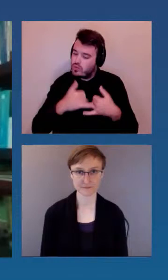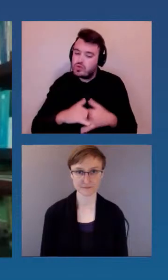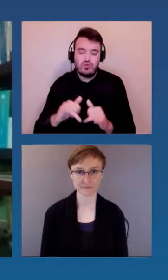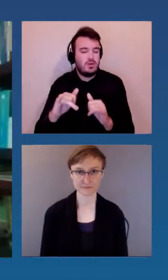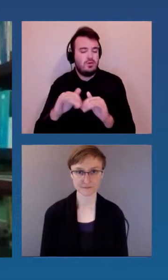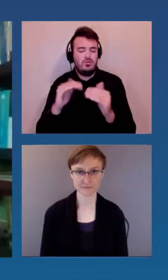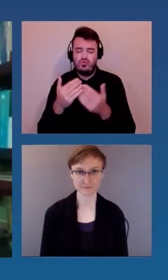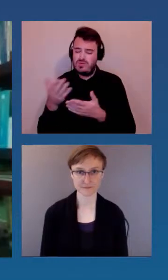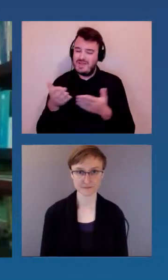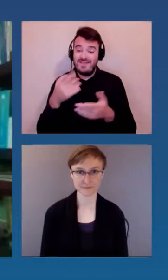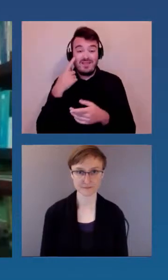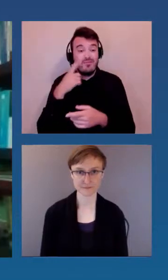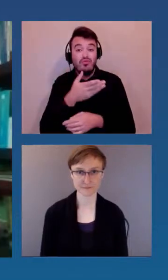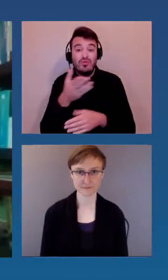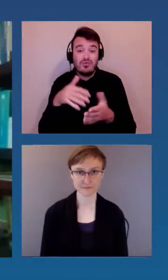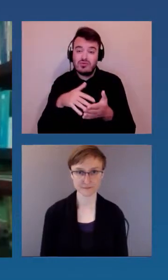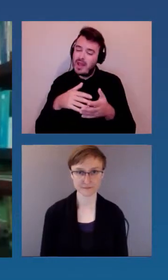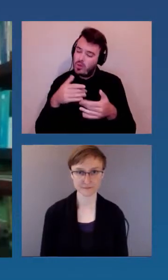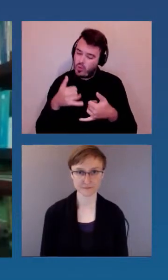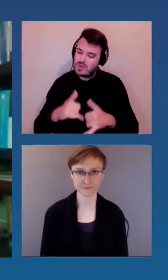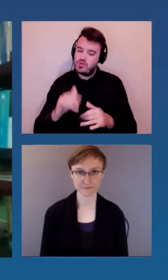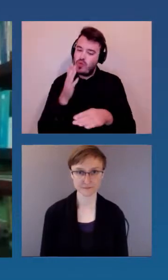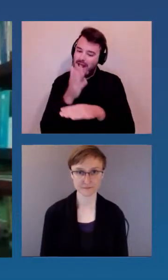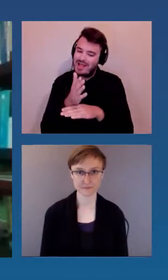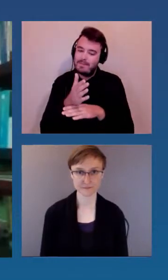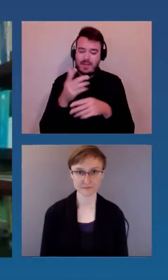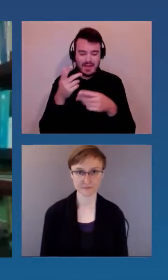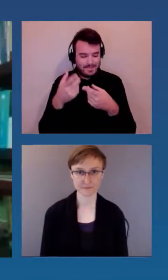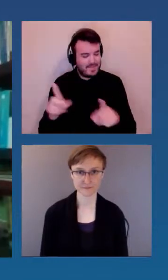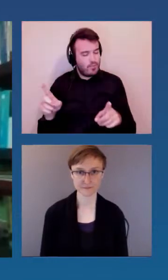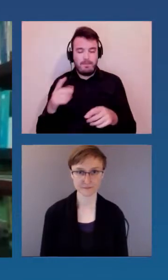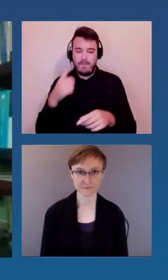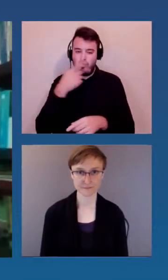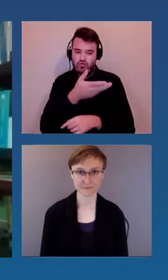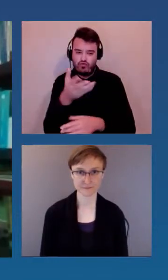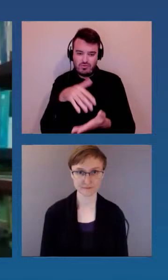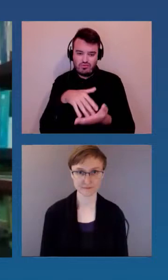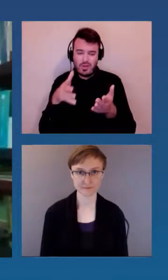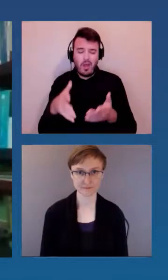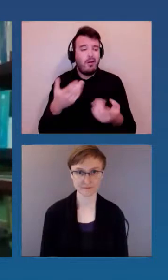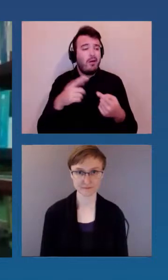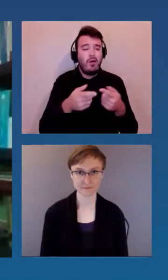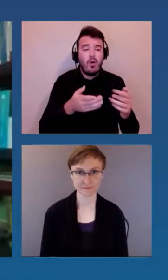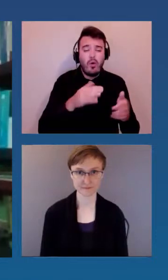les mesures à prendre pour que ce soit le port du masque, le lavage des mains.